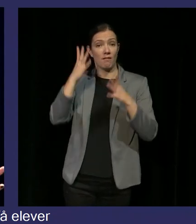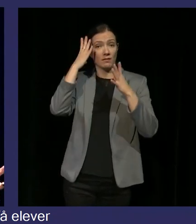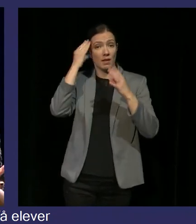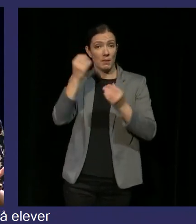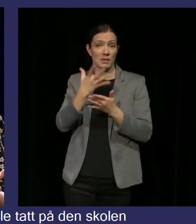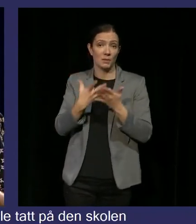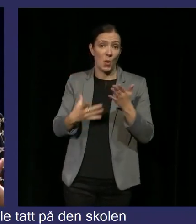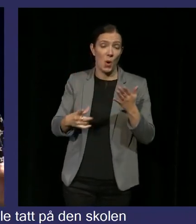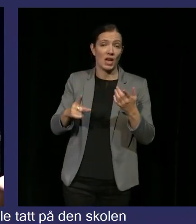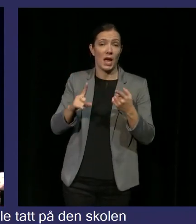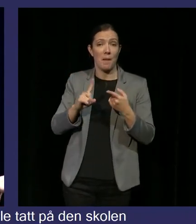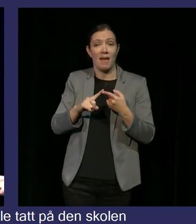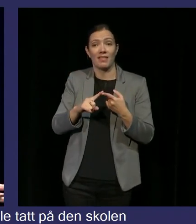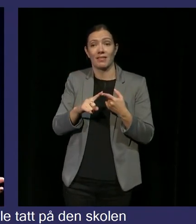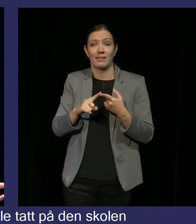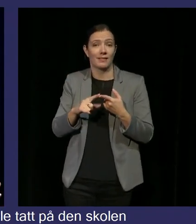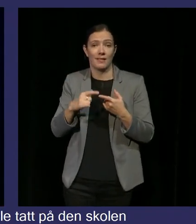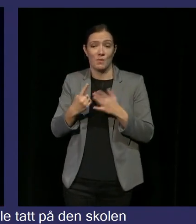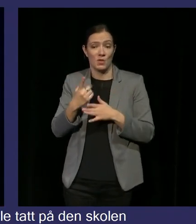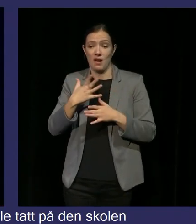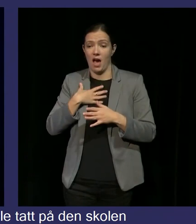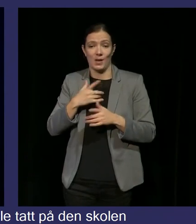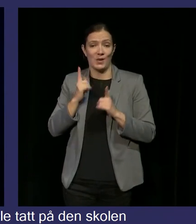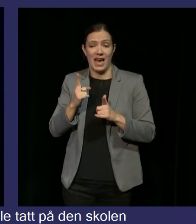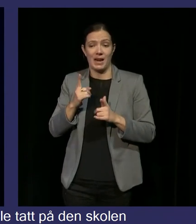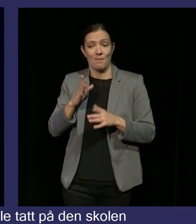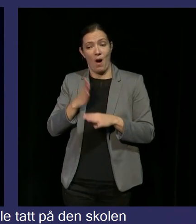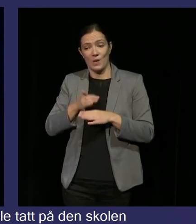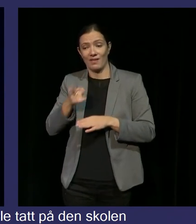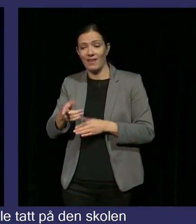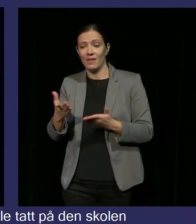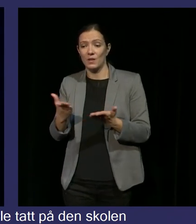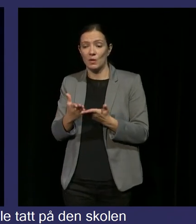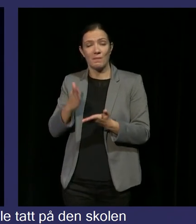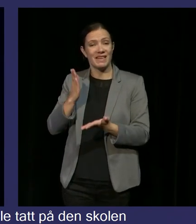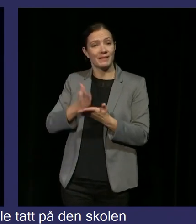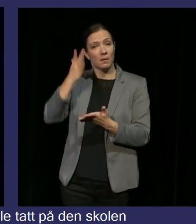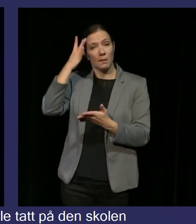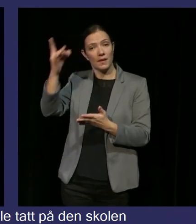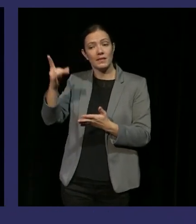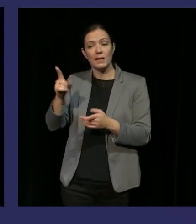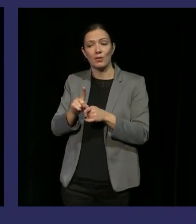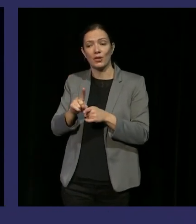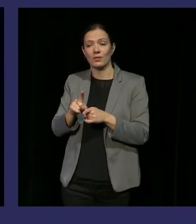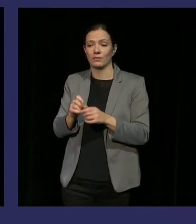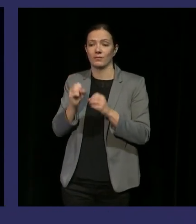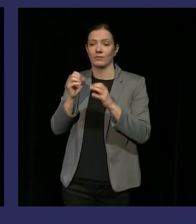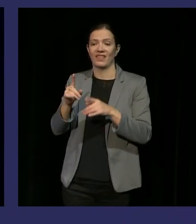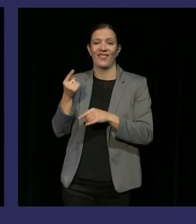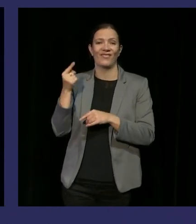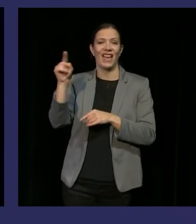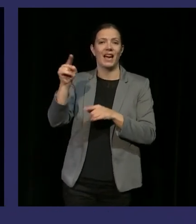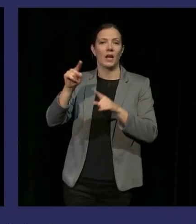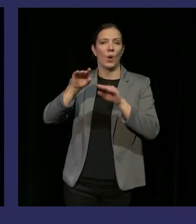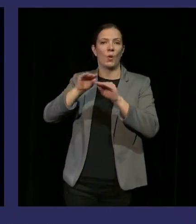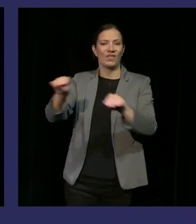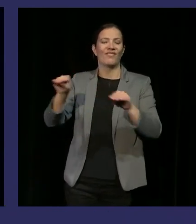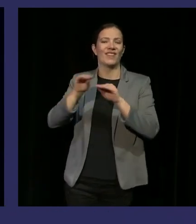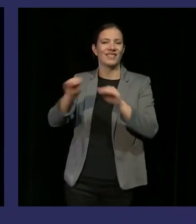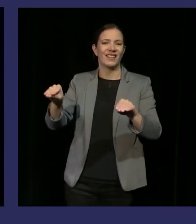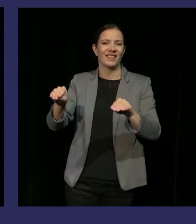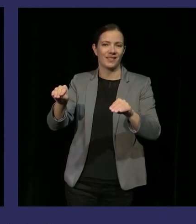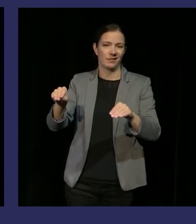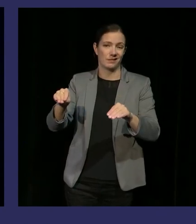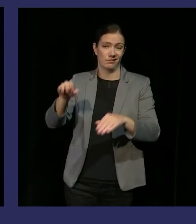da kanskje det ikke finnes noen lærere I det hele tatt på den skolen som har kompetanse. Da blir de gjerne overlatt til fjernundervisning av